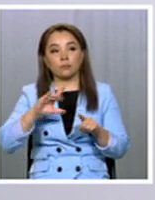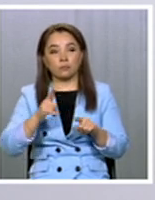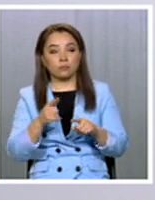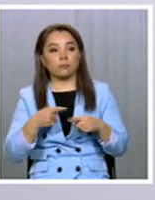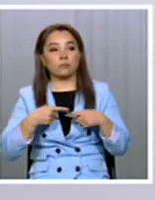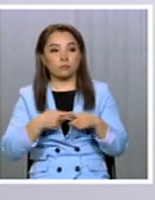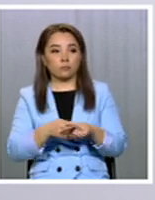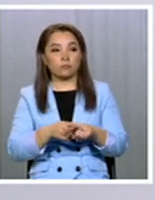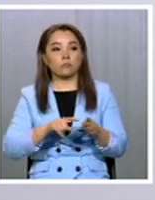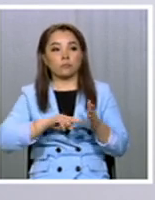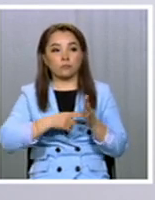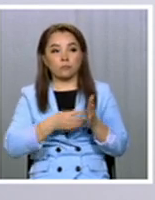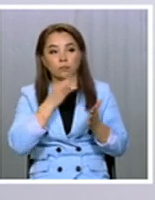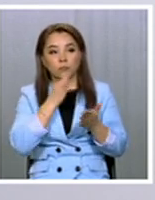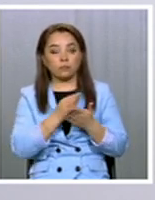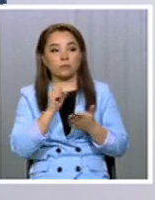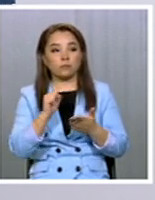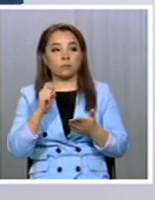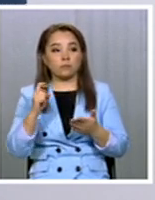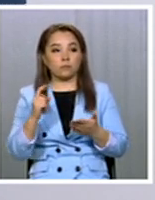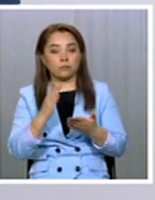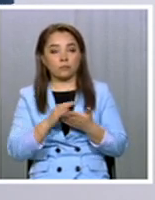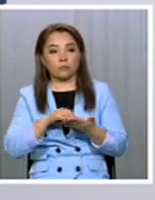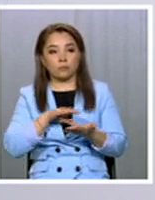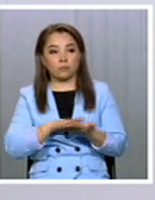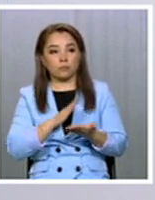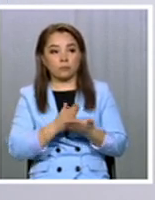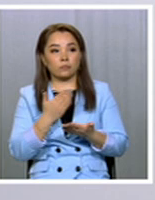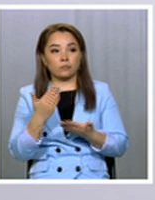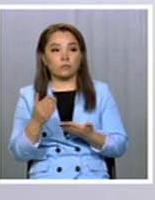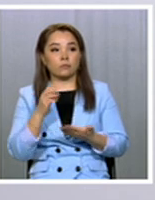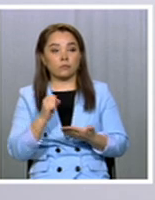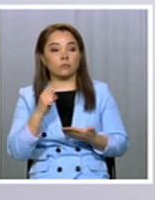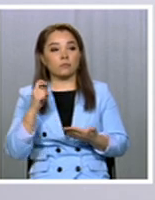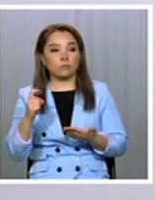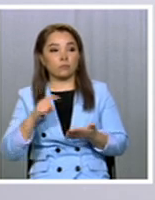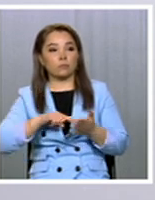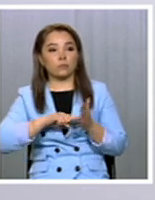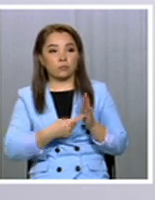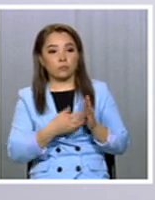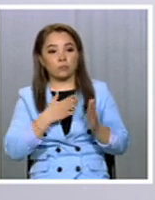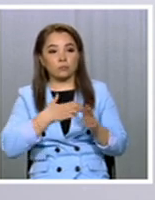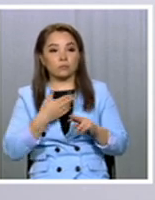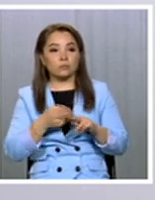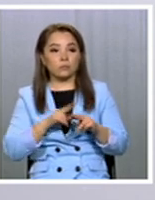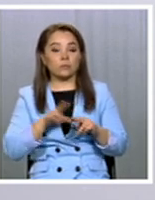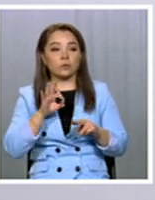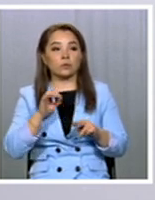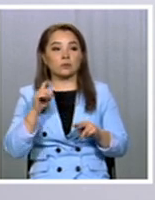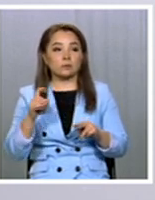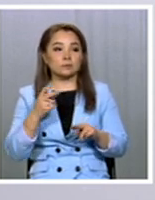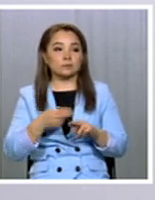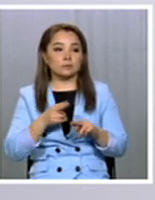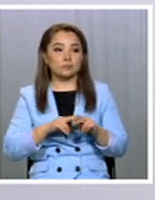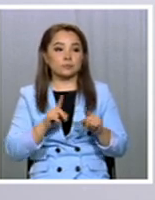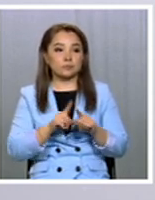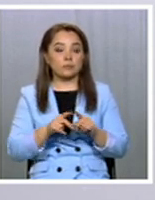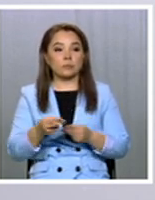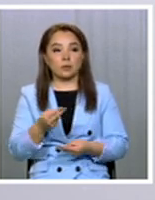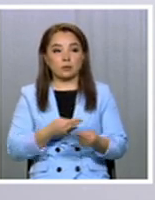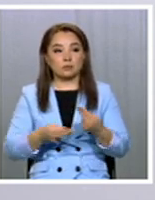нүктесін АХ деп белгілейік. Енді бұл АХ нүктесінің ОХ осіндегі координаты